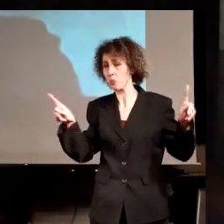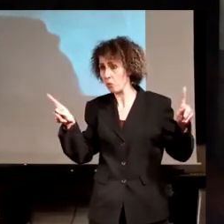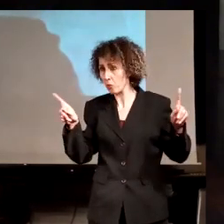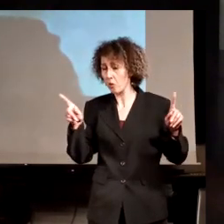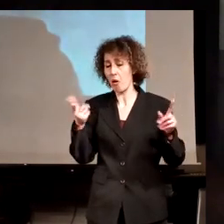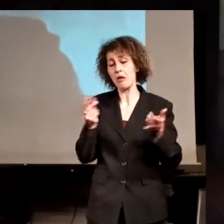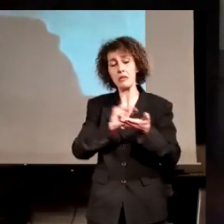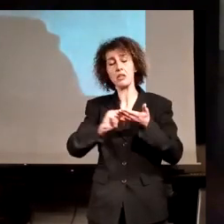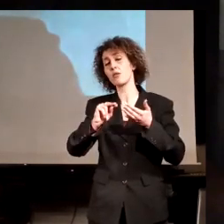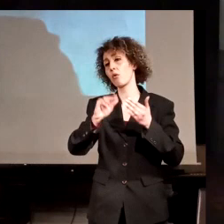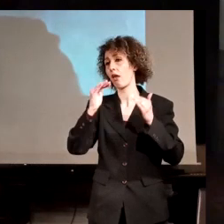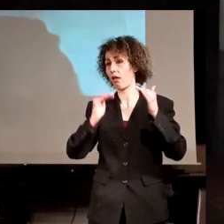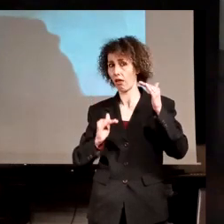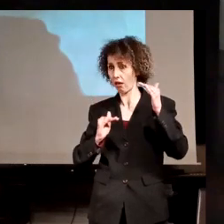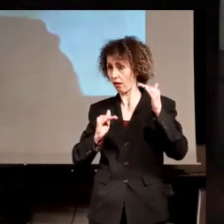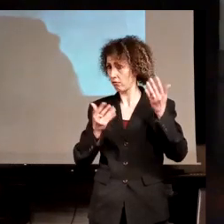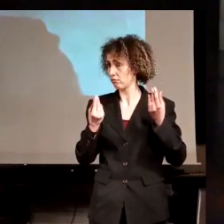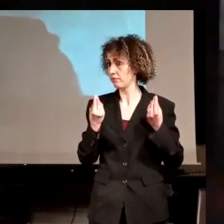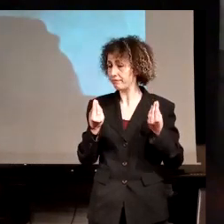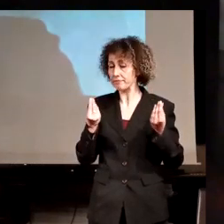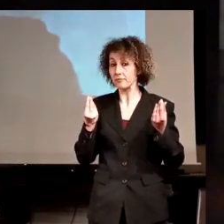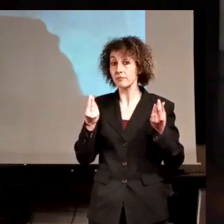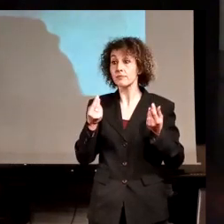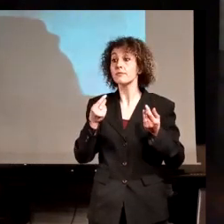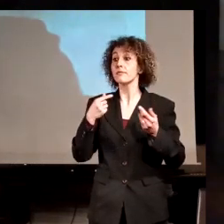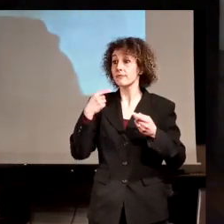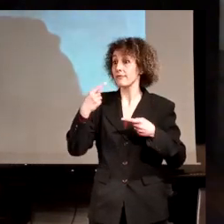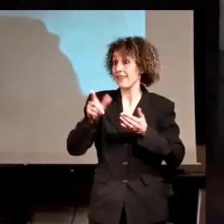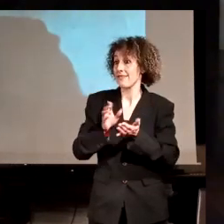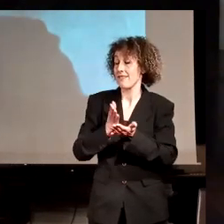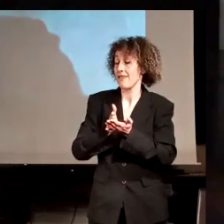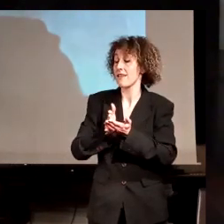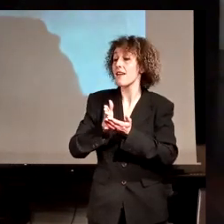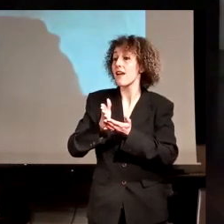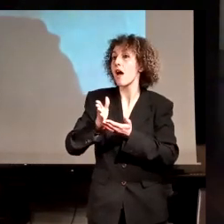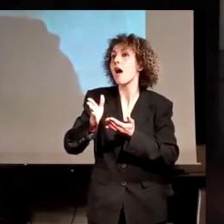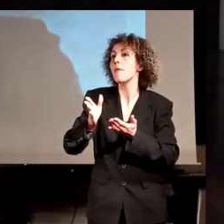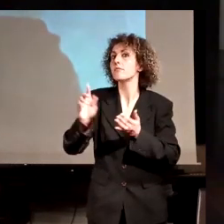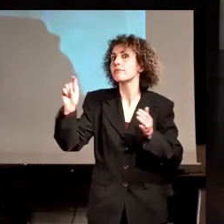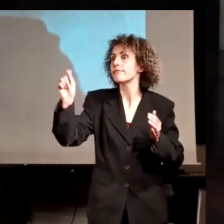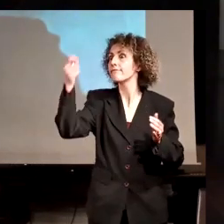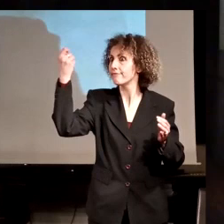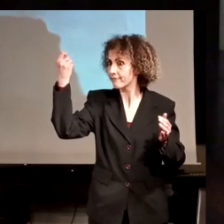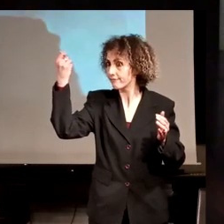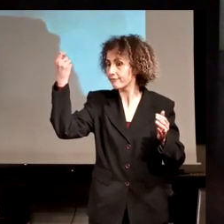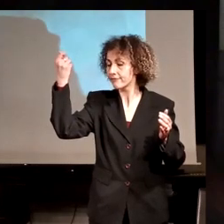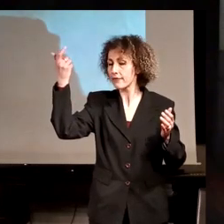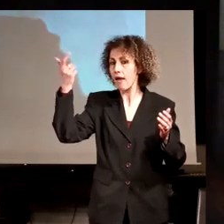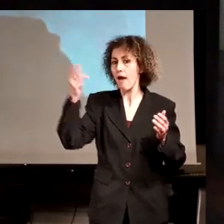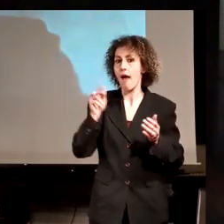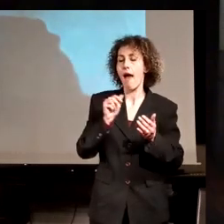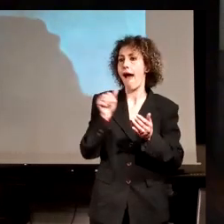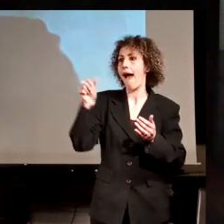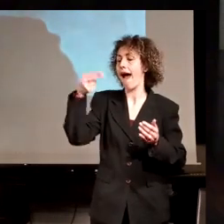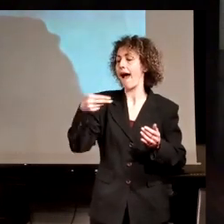serie miniserie pd segue questa cosa ha vinto negli anni 20 30 e si è affermato come poi che ho detto pian